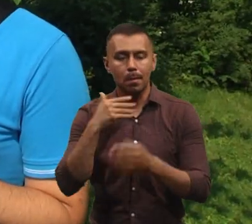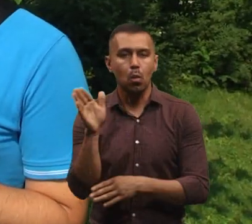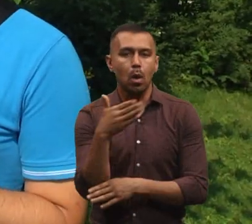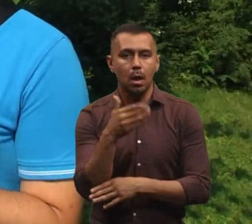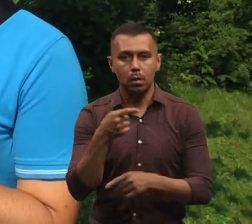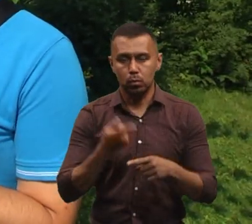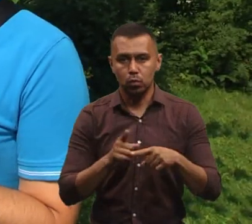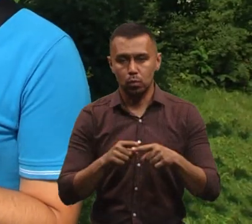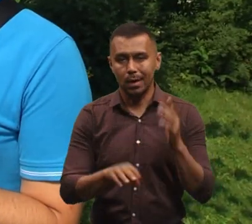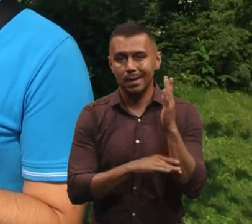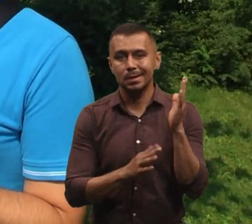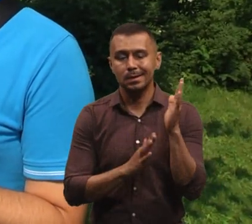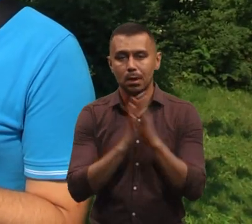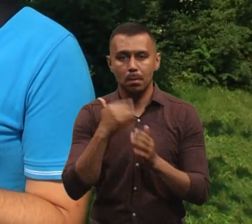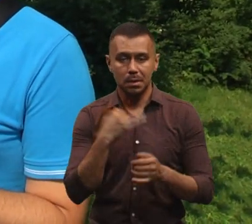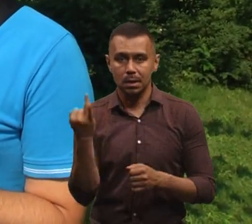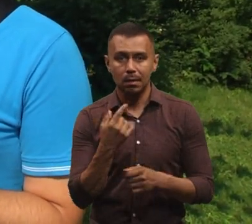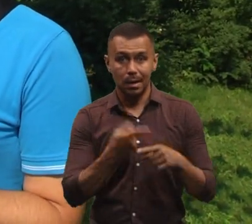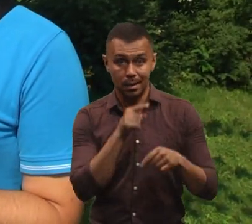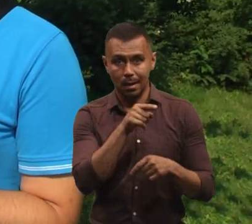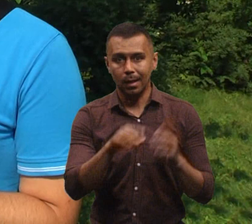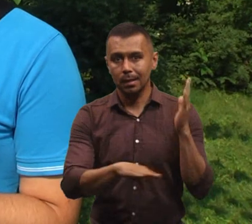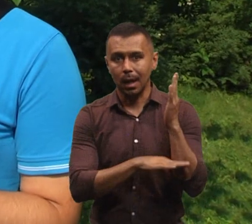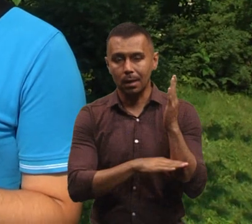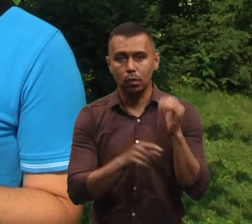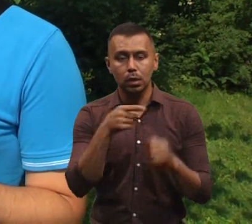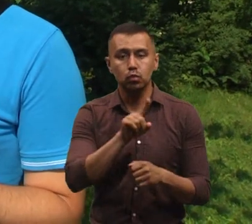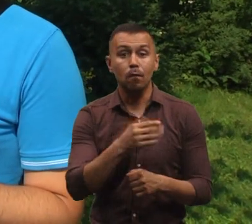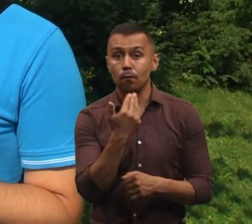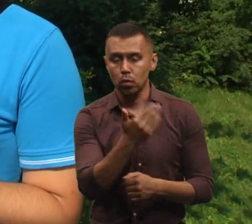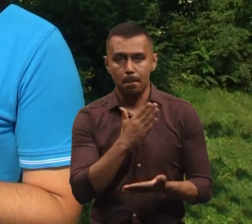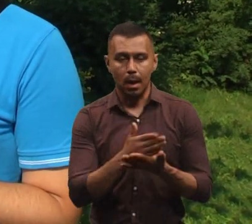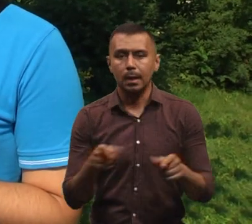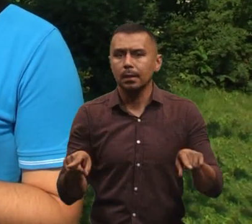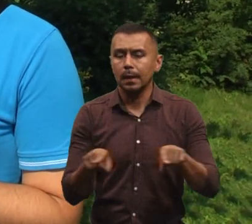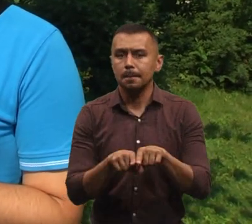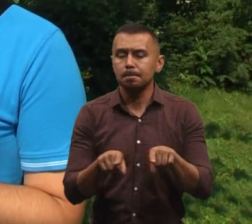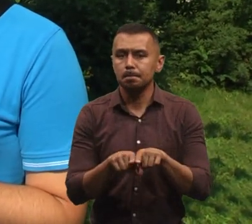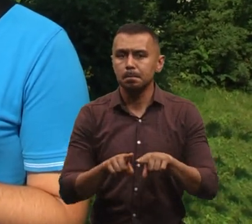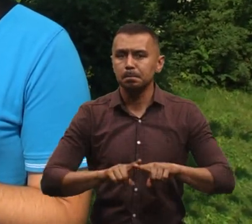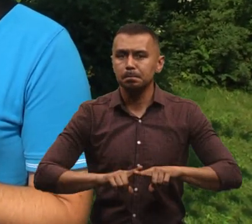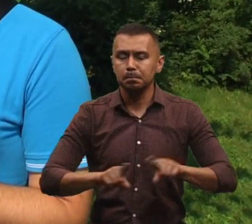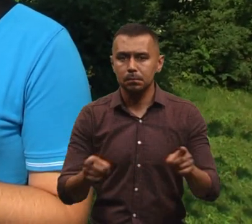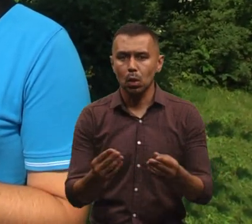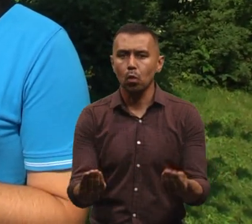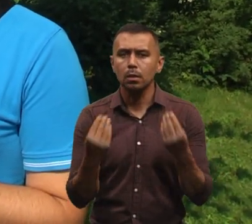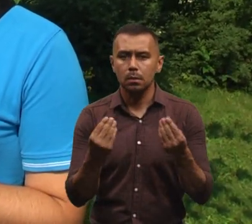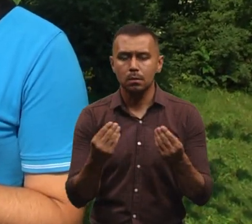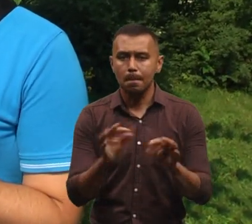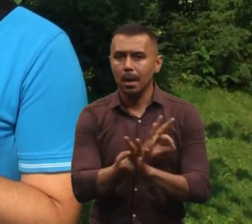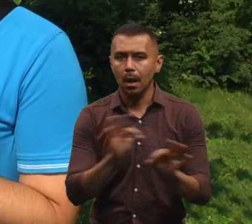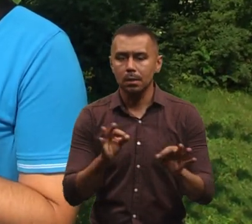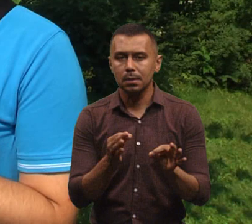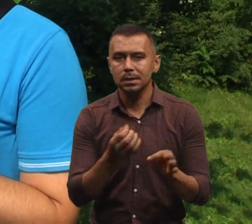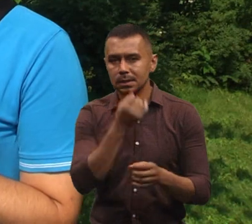по цьому саду, мене дуже зацікавило оце дерево, тим, що воно має такий розкішний і прекрасний цвіт.